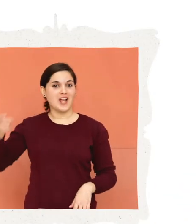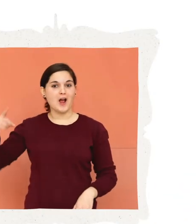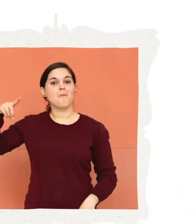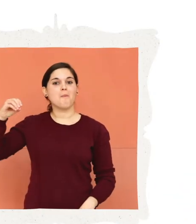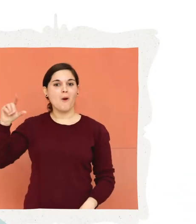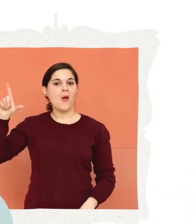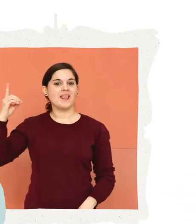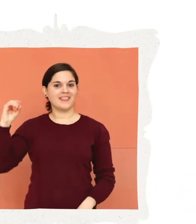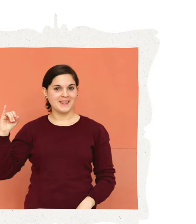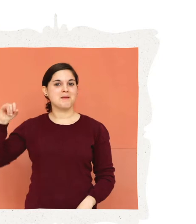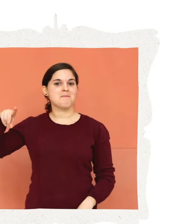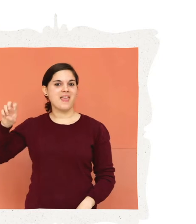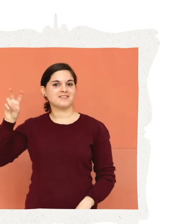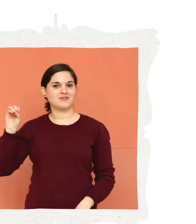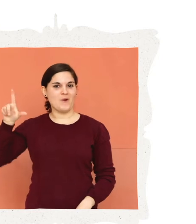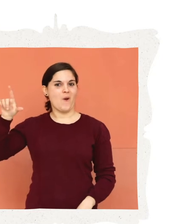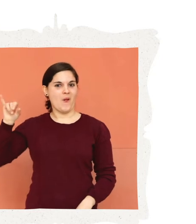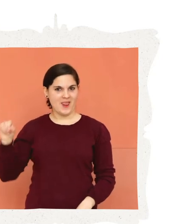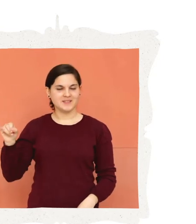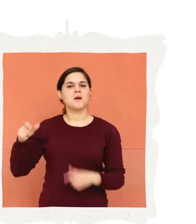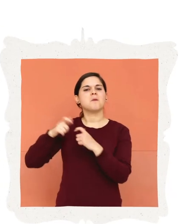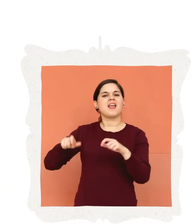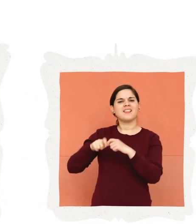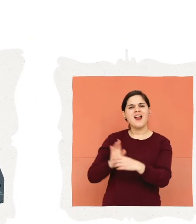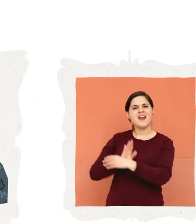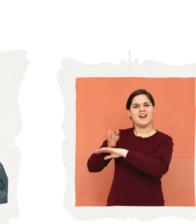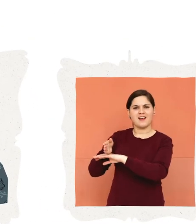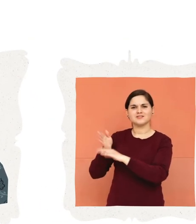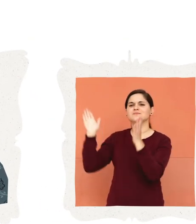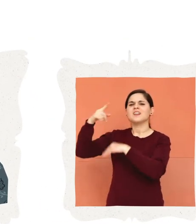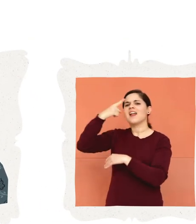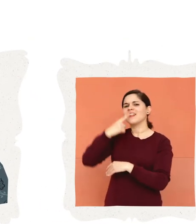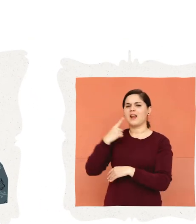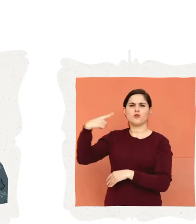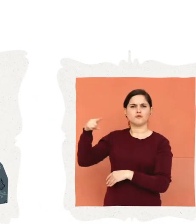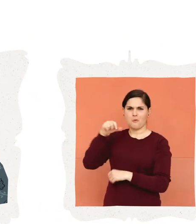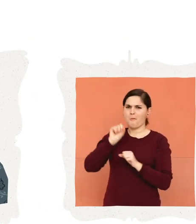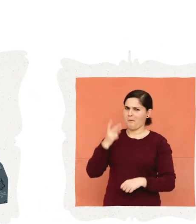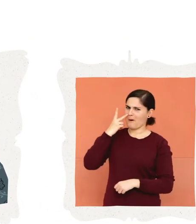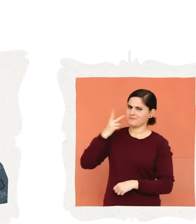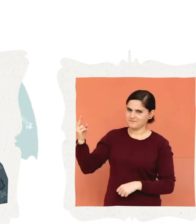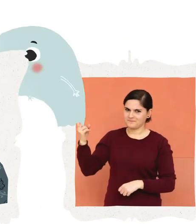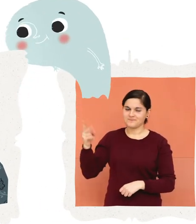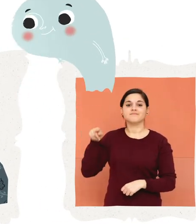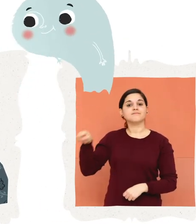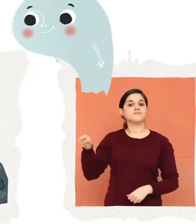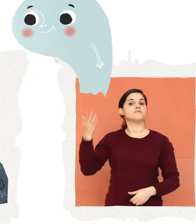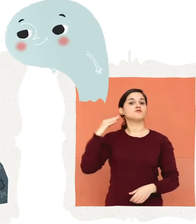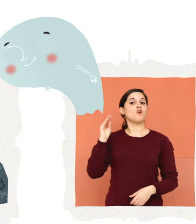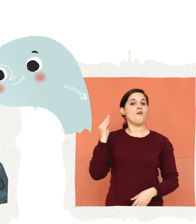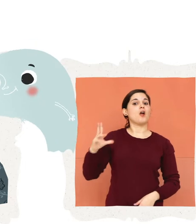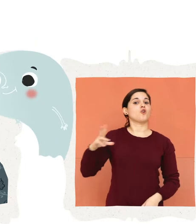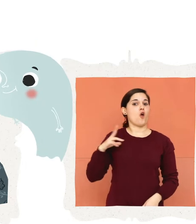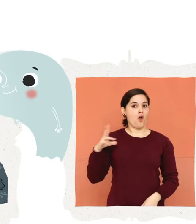gian giacomo poldi pezzoli puoi vedere il suo ritratto proprio all'ingresso sopra la biglietteria era un giovane nobile